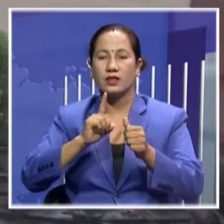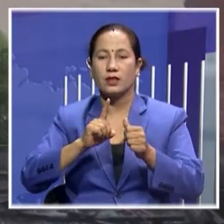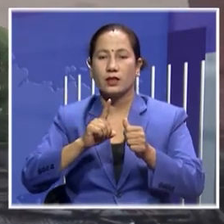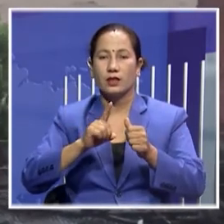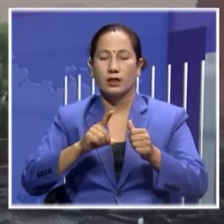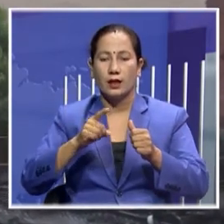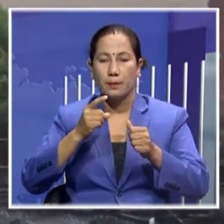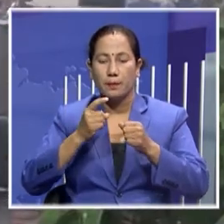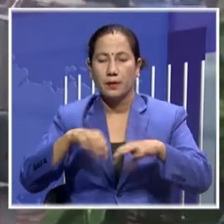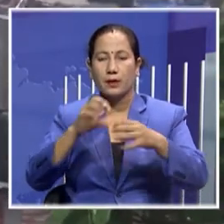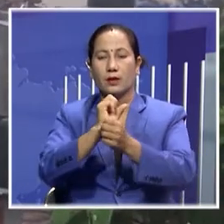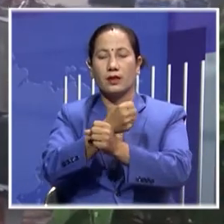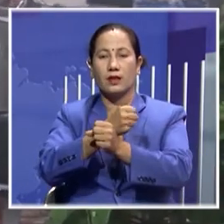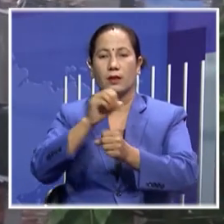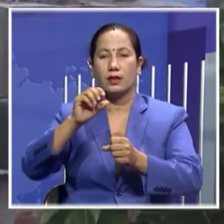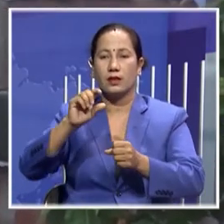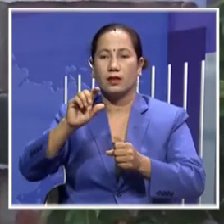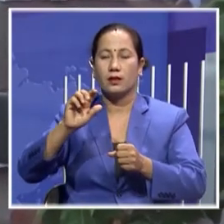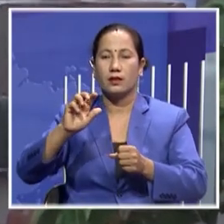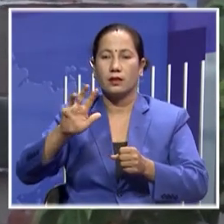विपदका घटनाबाट